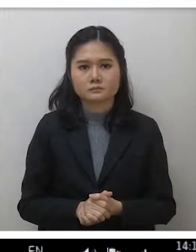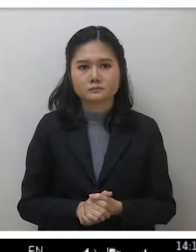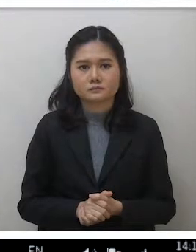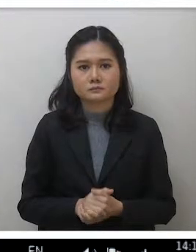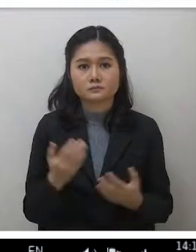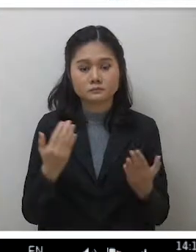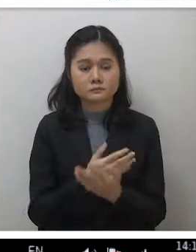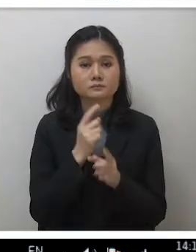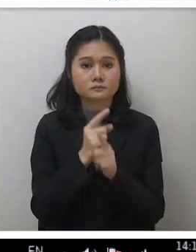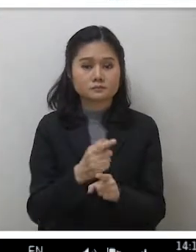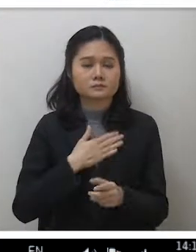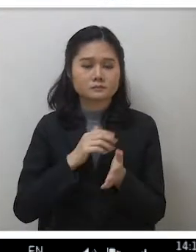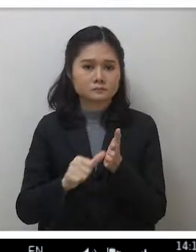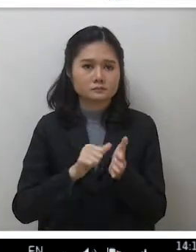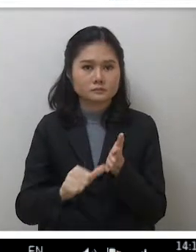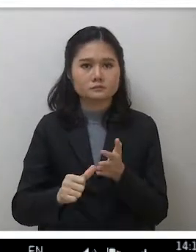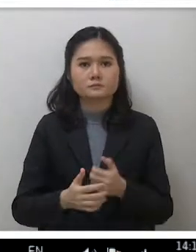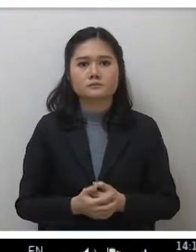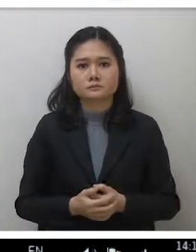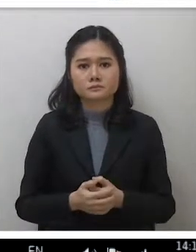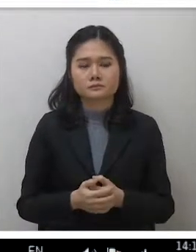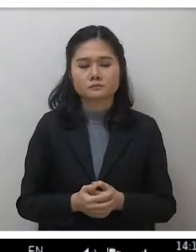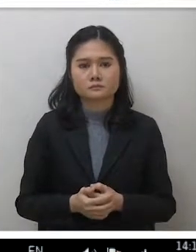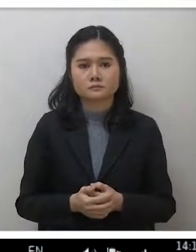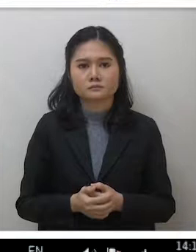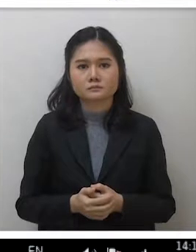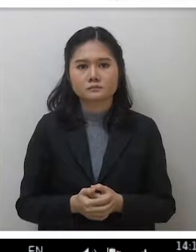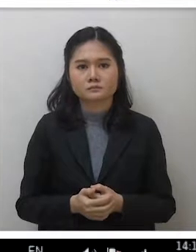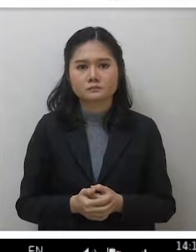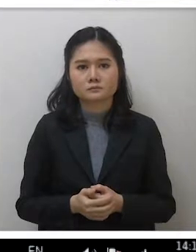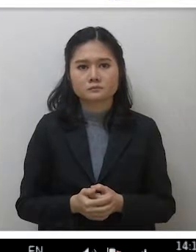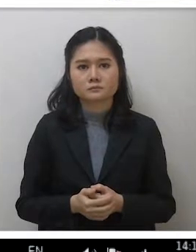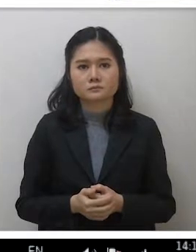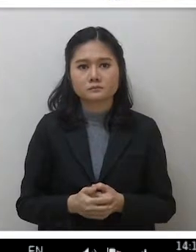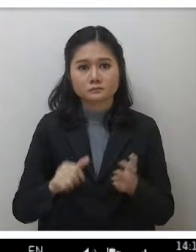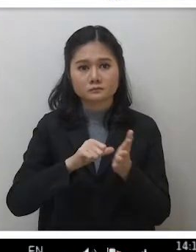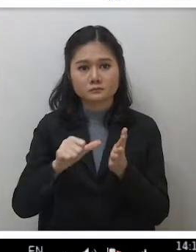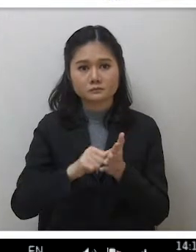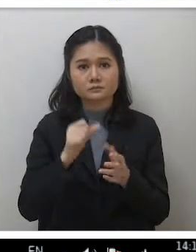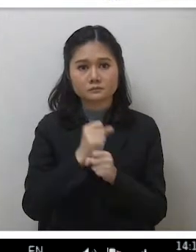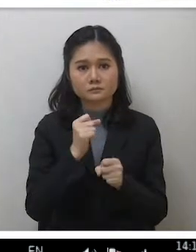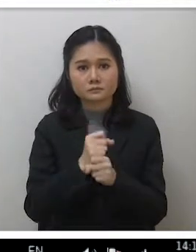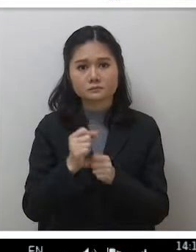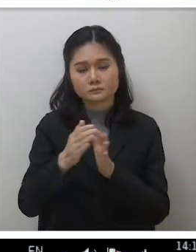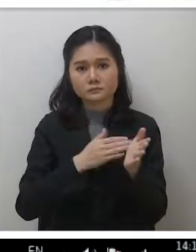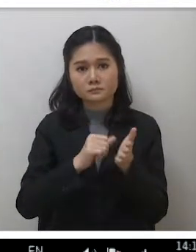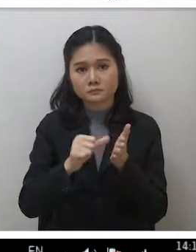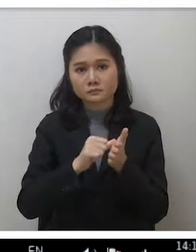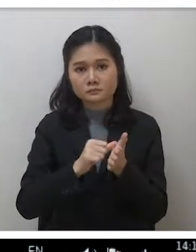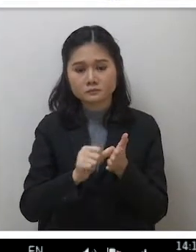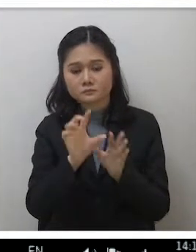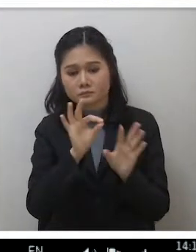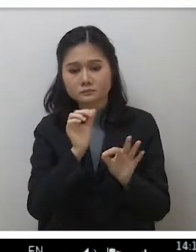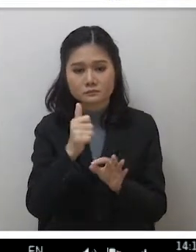เขาก็จะเปลี่ยนไปตามสิ่งที่เราแก้ไขไหมฮะเนี่ยแล้วแก้ปั๊บเขาก็พรีวิวเลยว่าสีที่แก้อย่างเงี้ยเอา